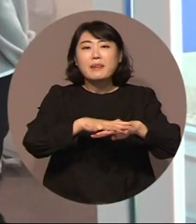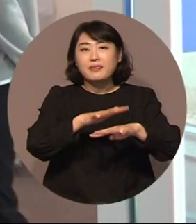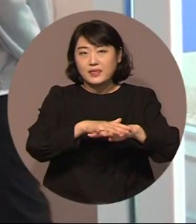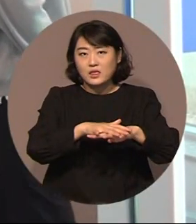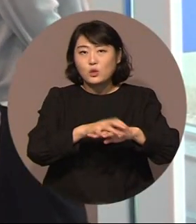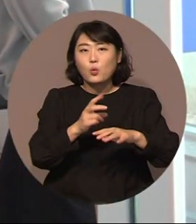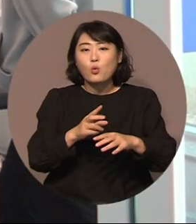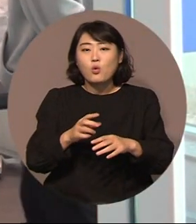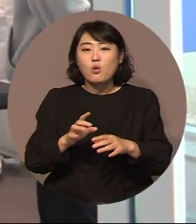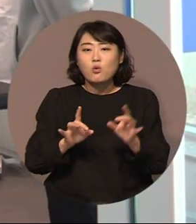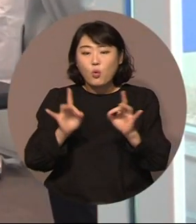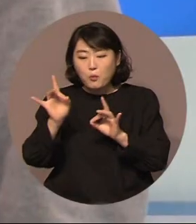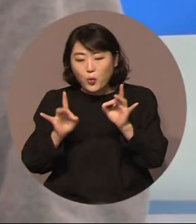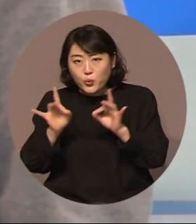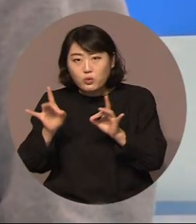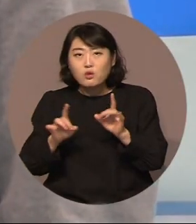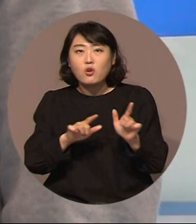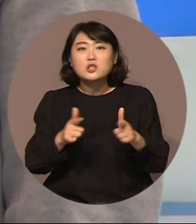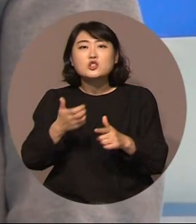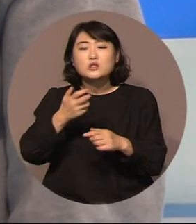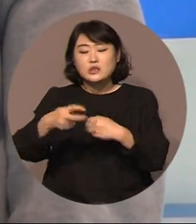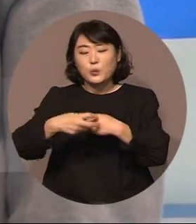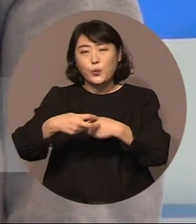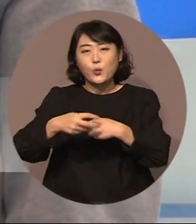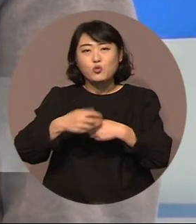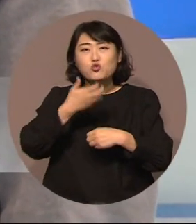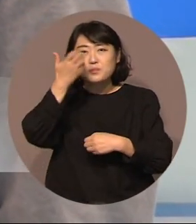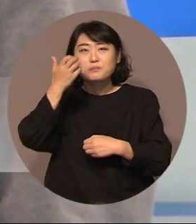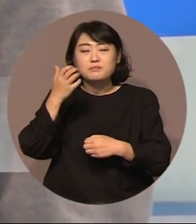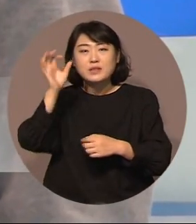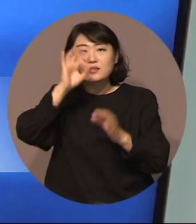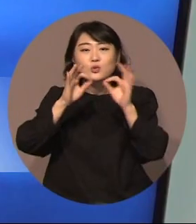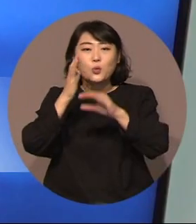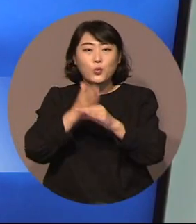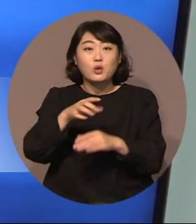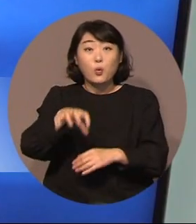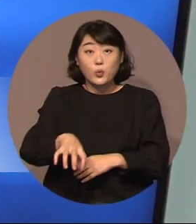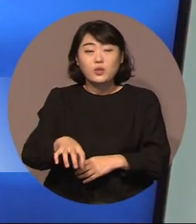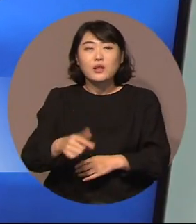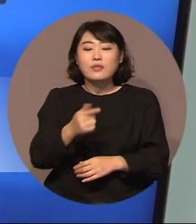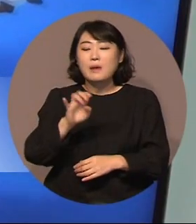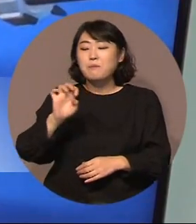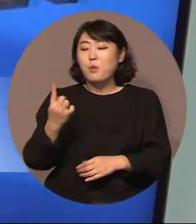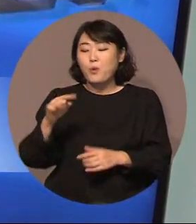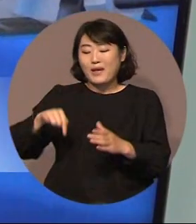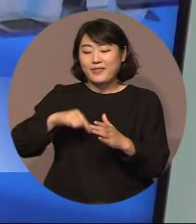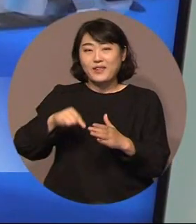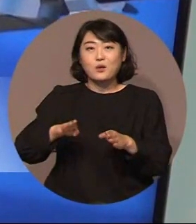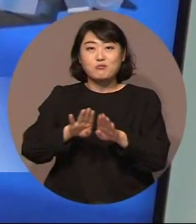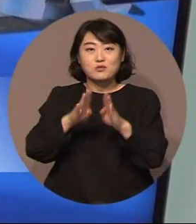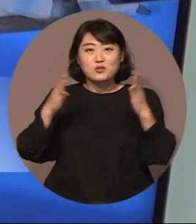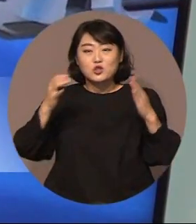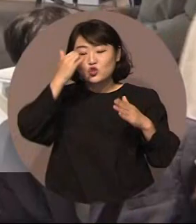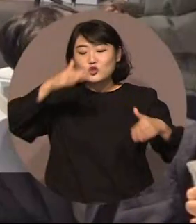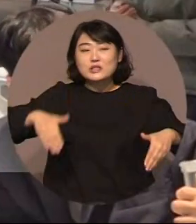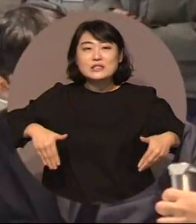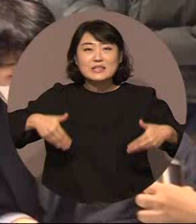의류인의 꿈도 키워갑니다. 미래 직업을 탐색해볼 수 있는 이곳은 내포 신도시에 문을 연